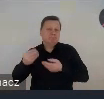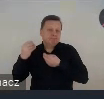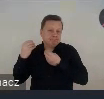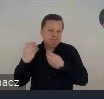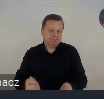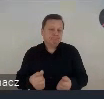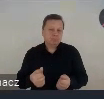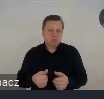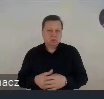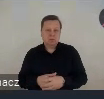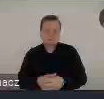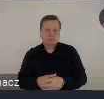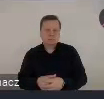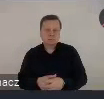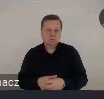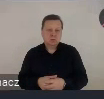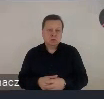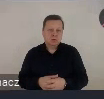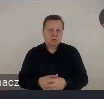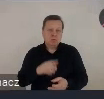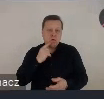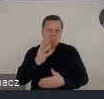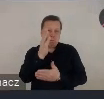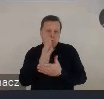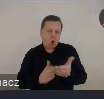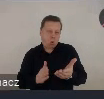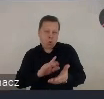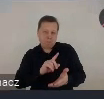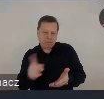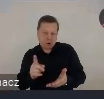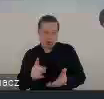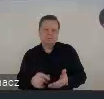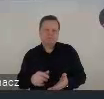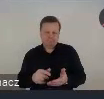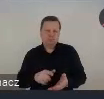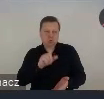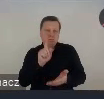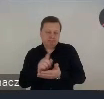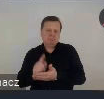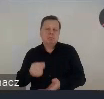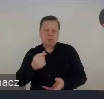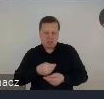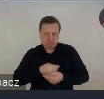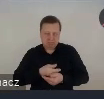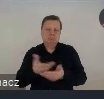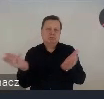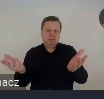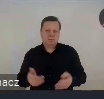została wybrana nieco ponad połowa tych wniosków, to znaczy się zakwalifikowała, czyli